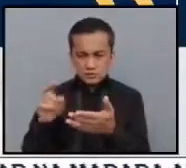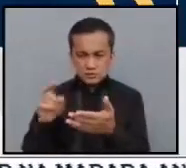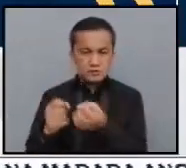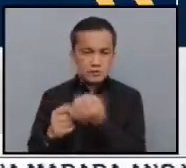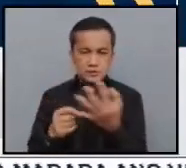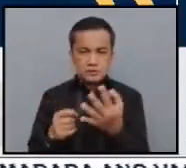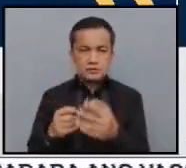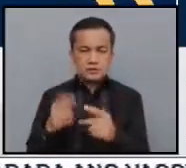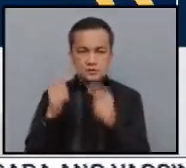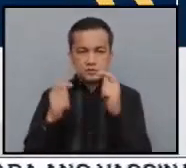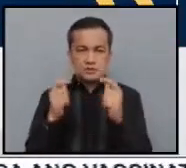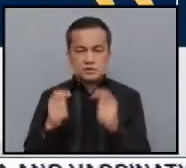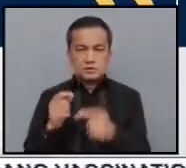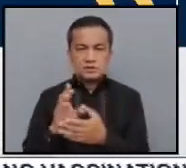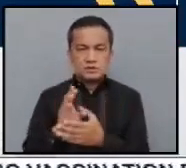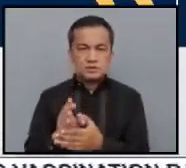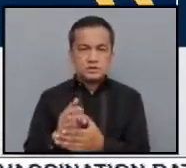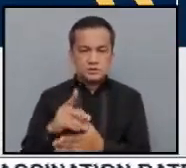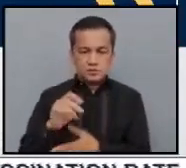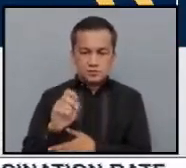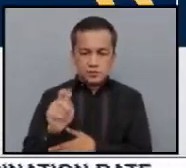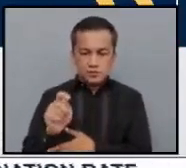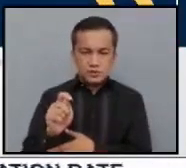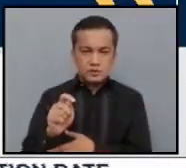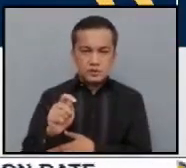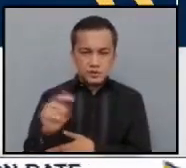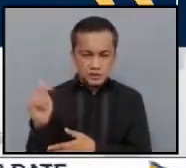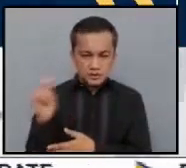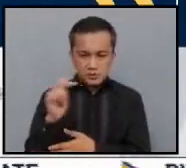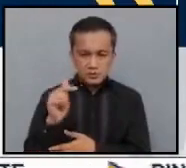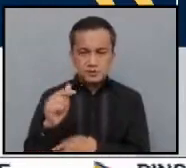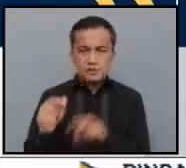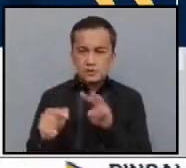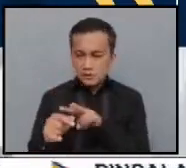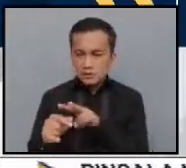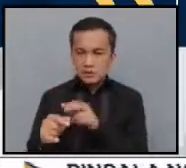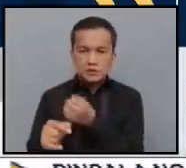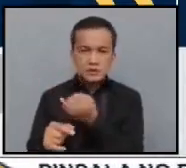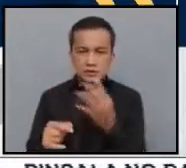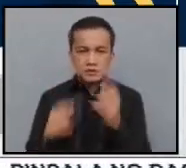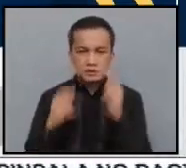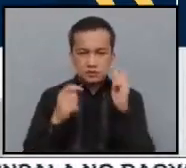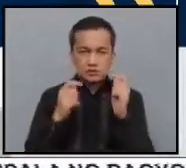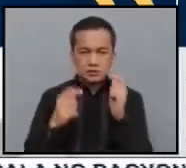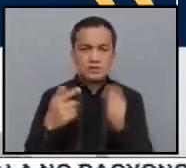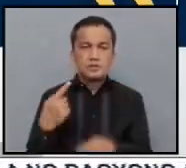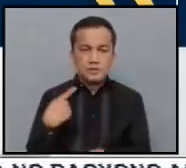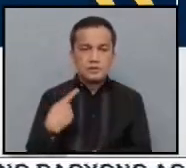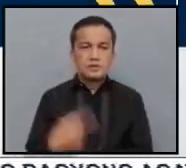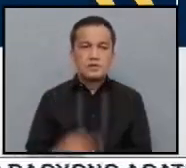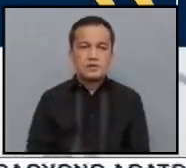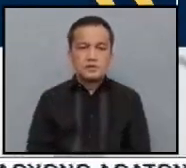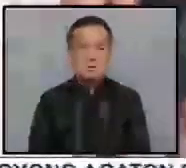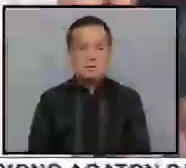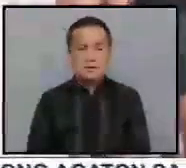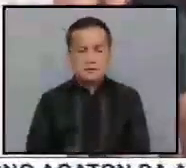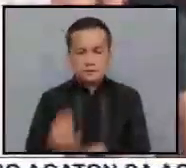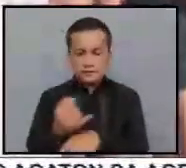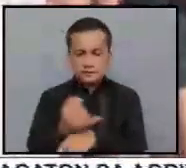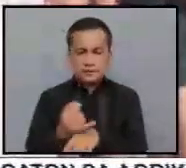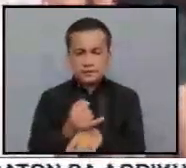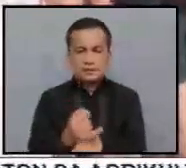ports natin and sa airport, makikita na nila kung ilang turista ang meron sa isla